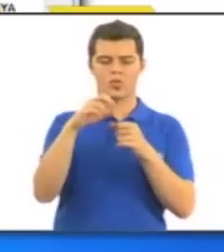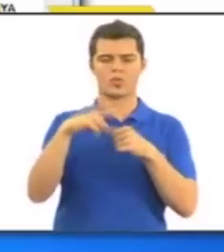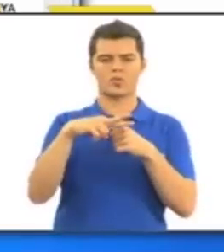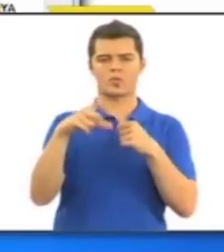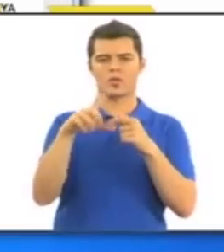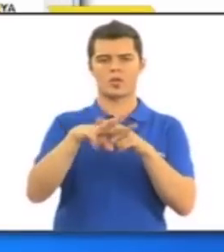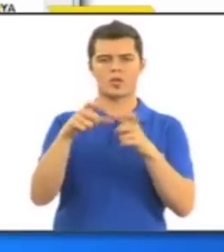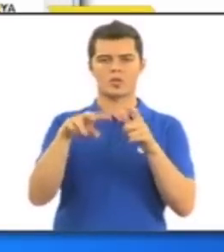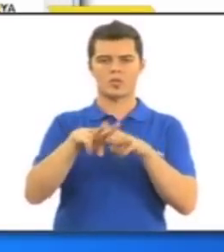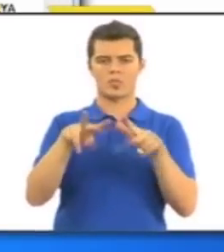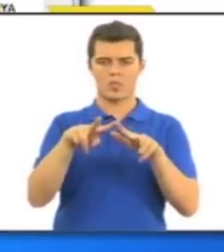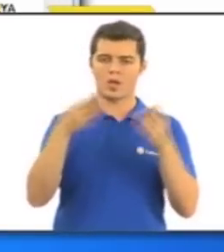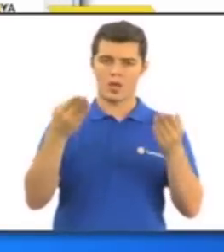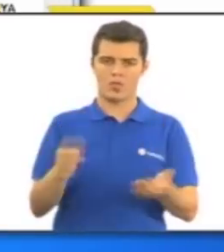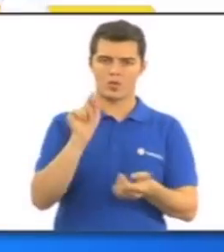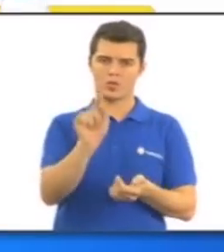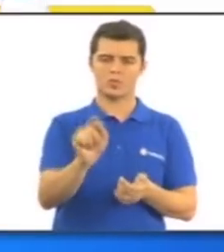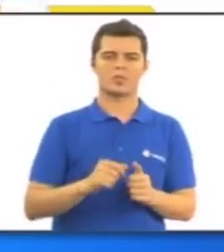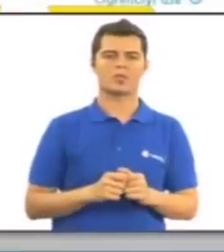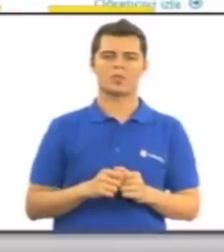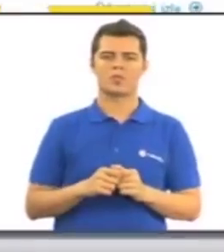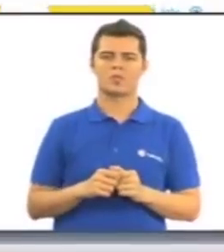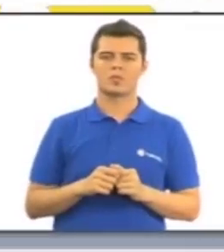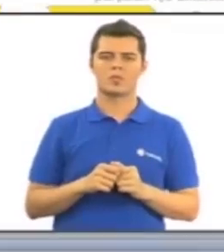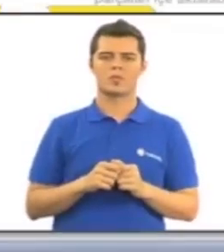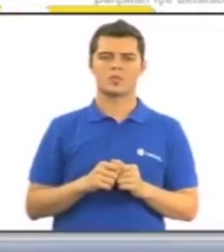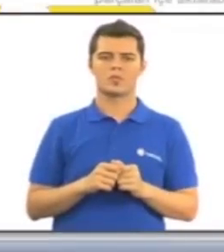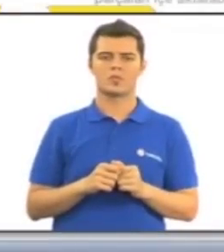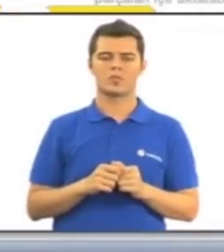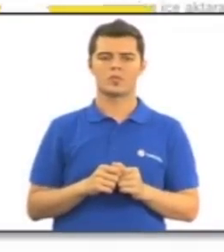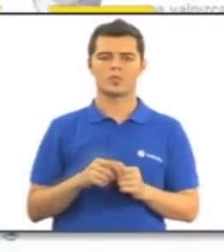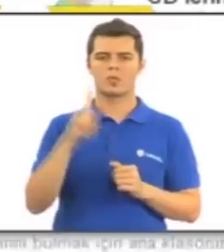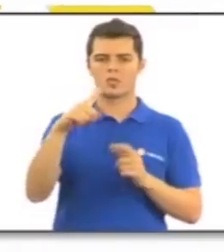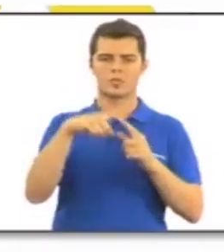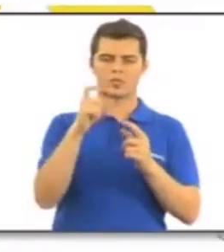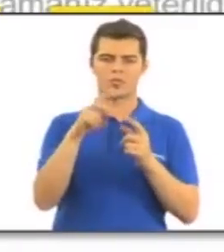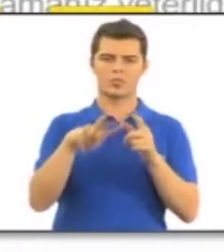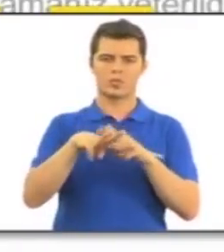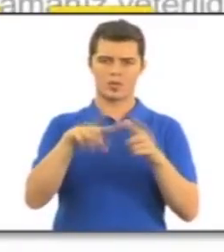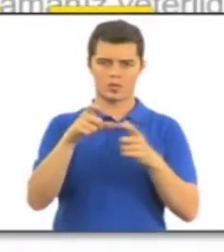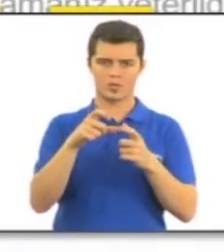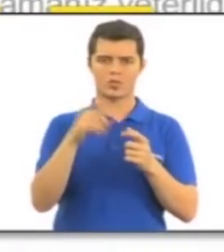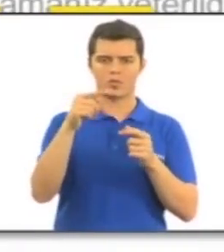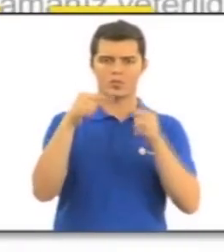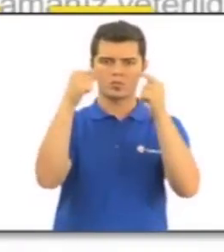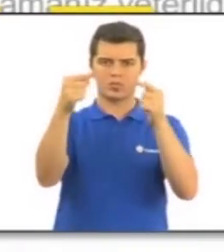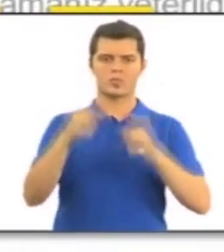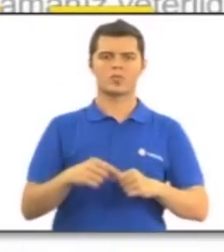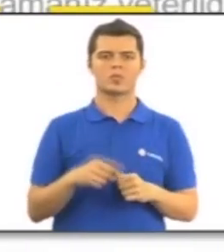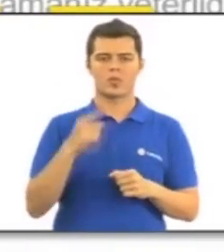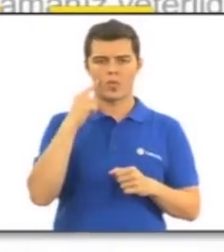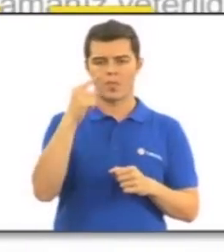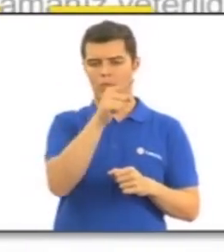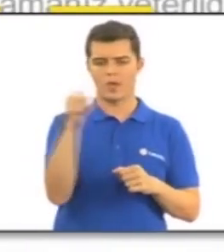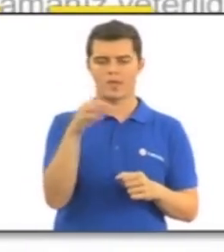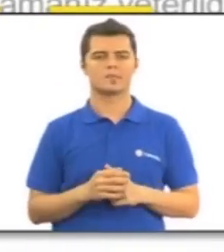Çıkan sözleşmeyi okuduktan sonra kabul ediyorum diyoruz. Cihazımızın güncelleme işlemi başlıyor. iTunes üst kısmından da adım